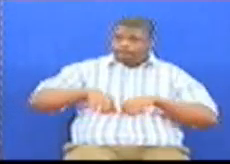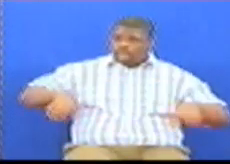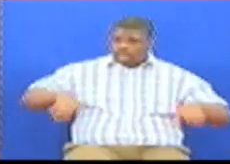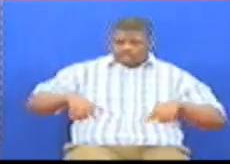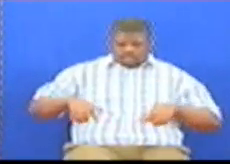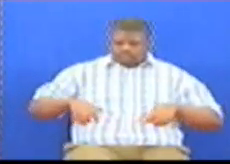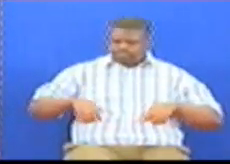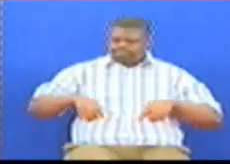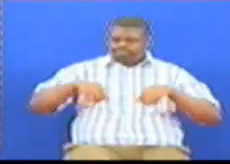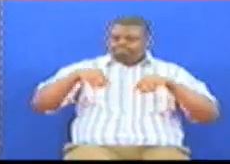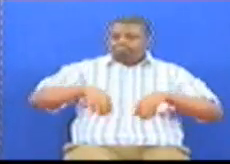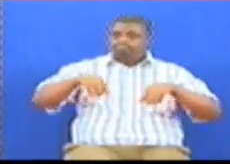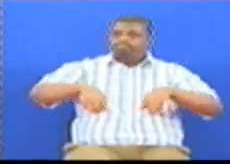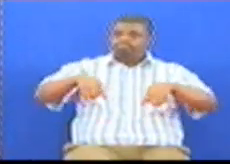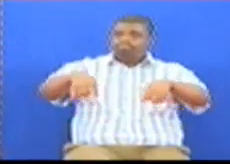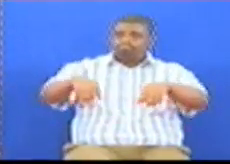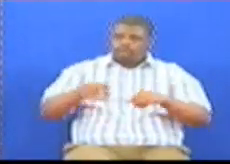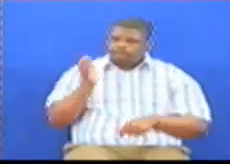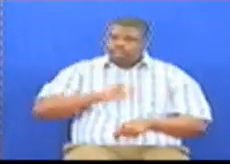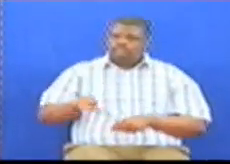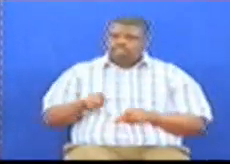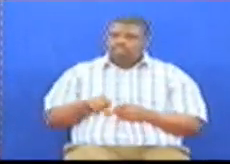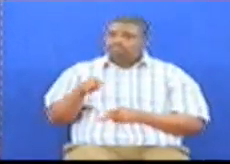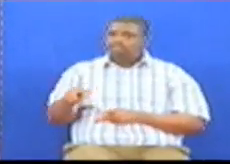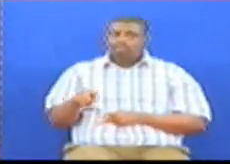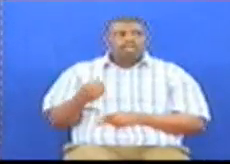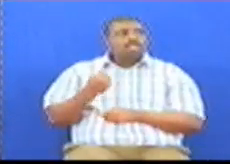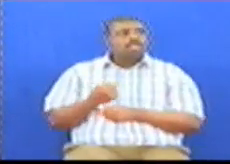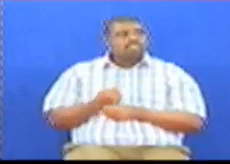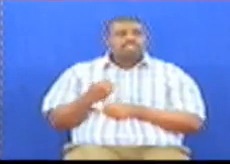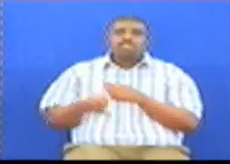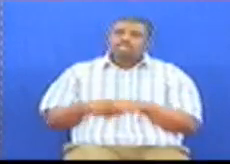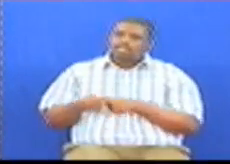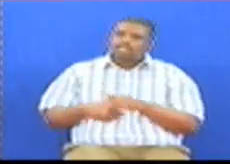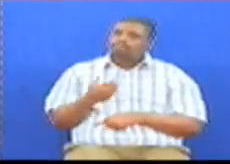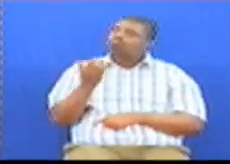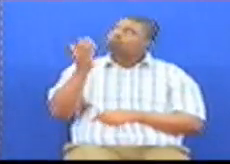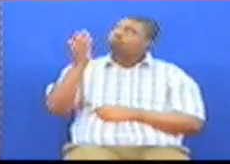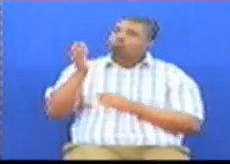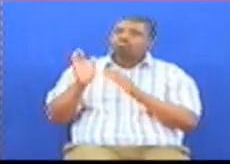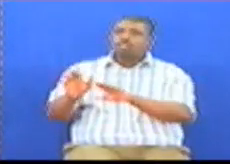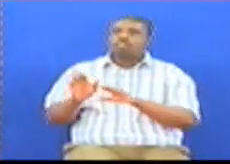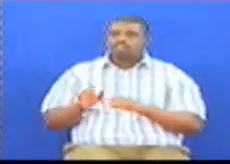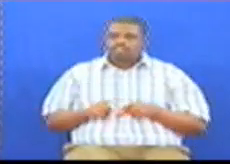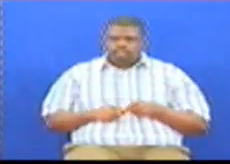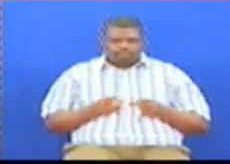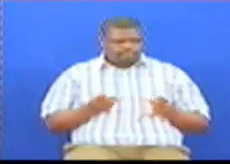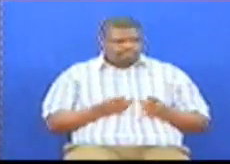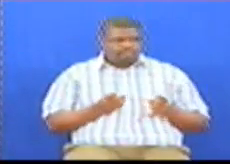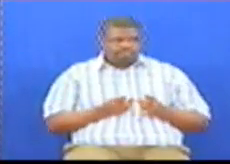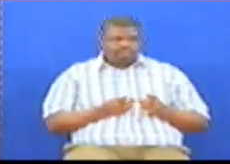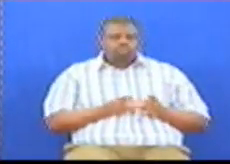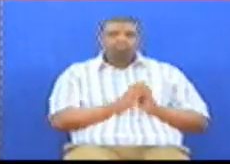kumaliziwa. Mheshimiwa Jafo, najua wewe ni mchapakazi, endelea kufanya kazi na Mungu akubariki. Lakini pia kuna vituo vya afya, nishukuru umetujengea kituo cha afya cha